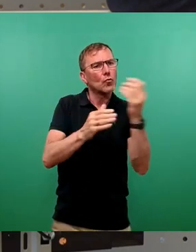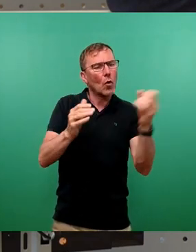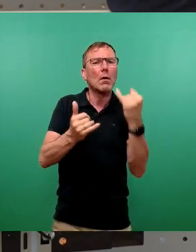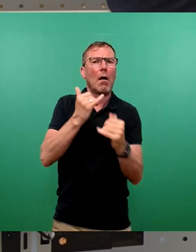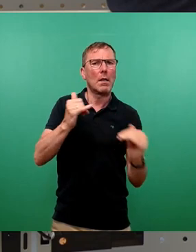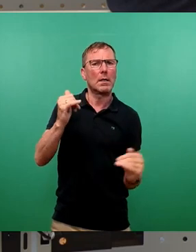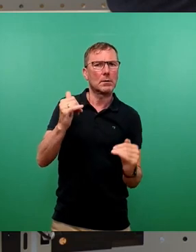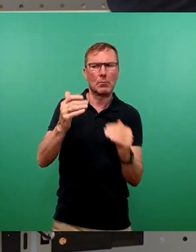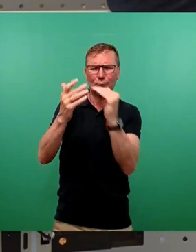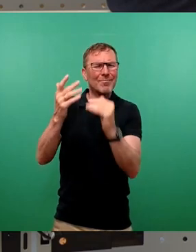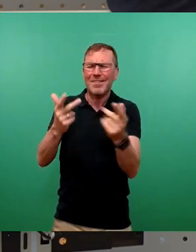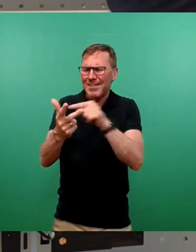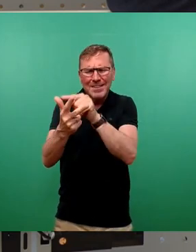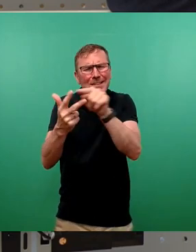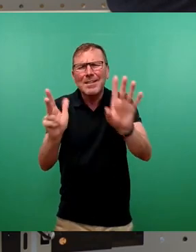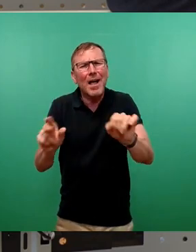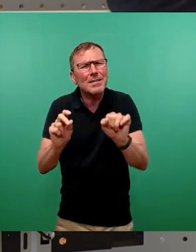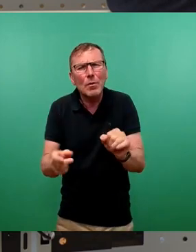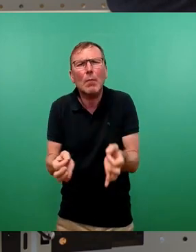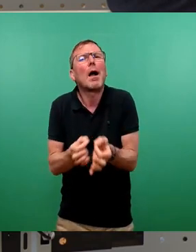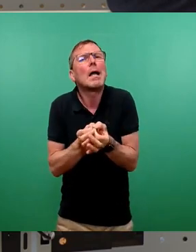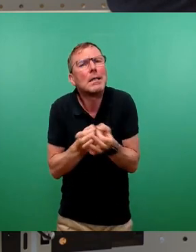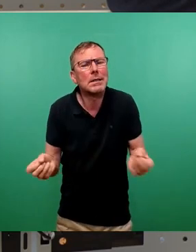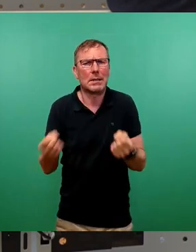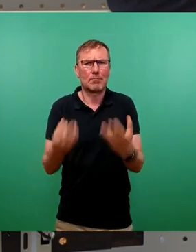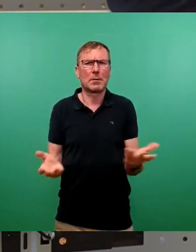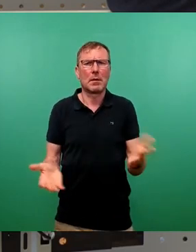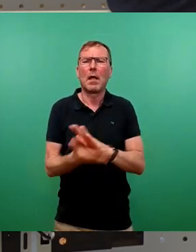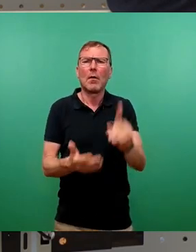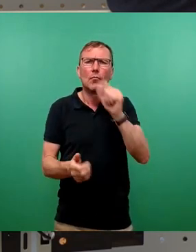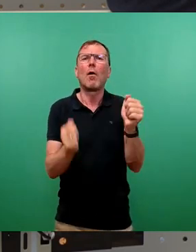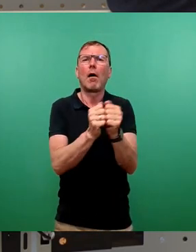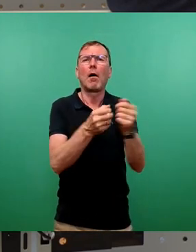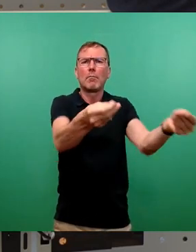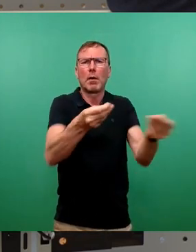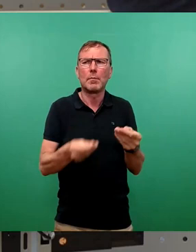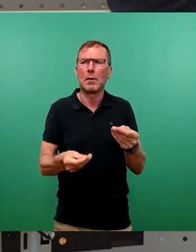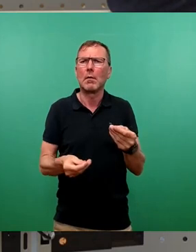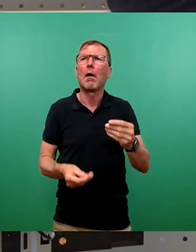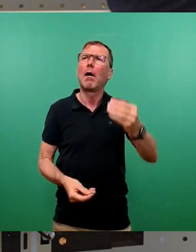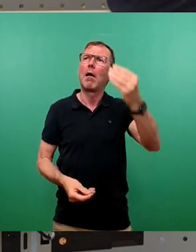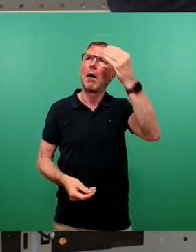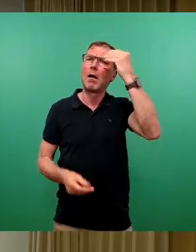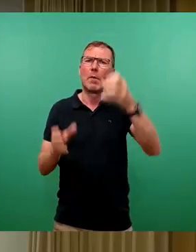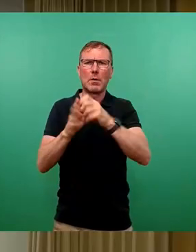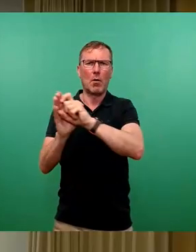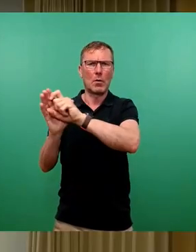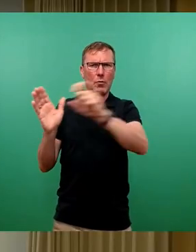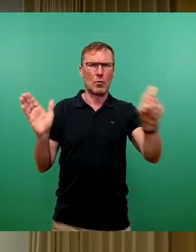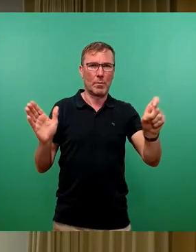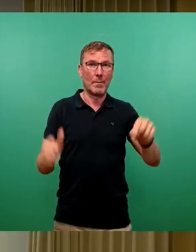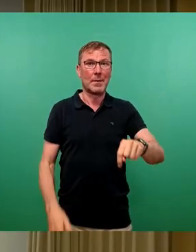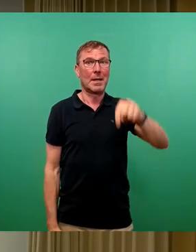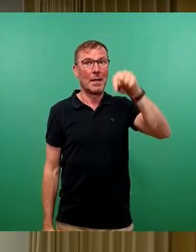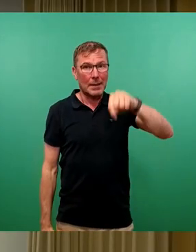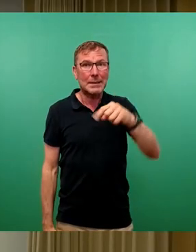All das ist nicht passiert. Stattdessen wurde uns ein Männerclub vorgeschlagen. Und jetzt, hier eine Minute